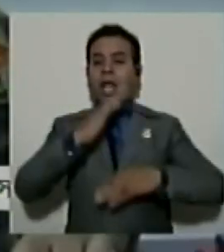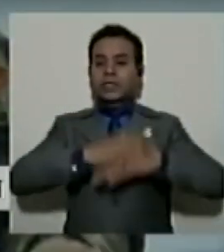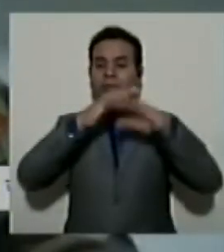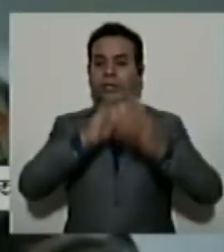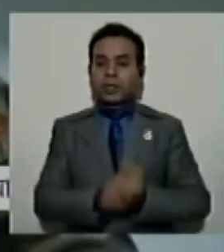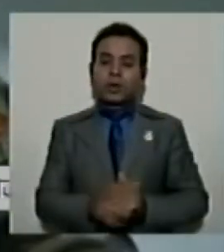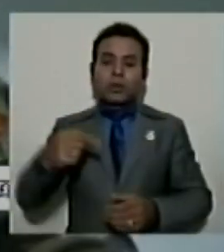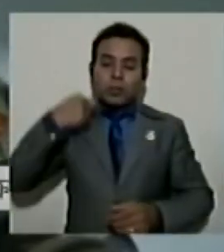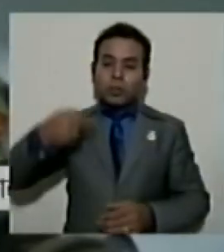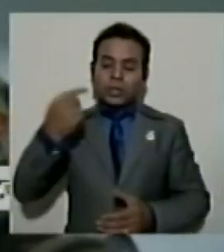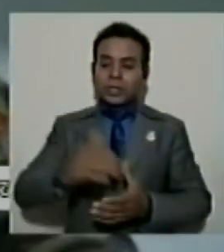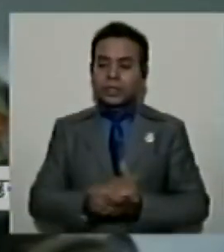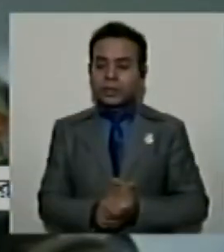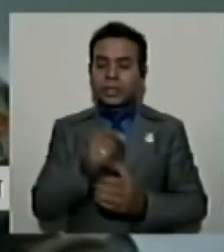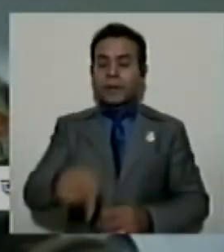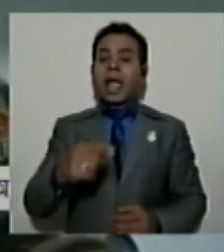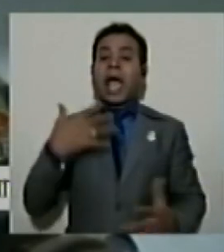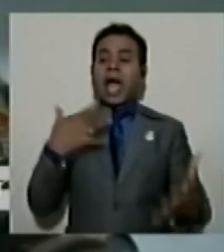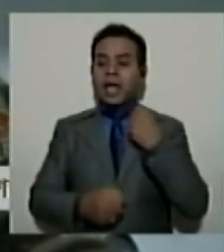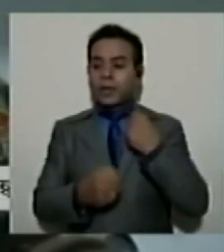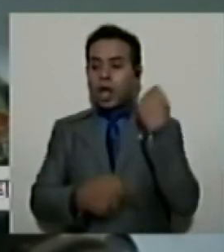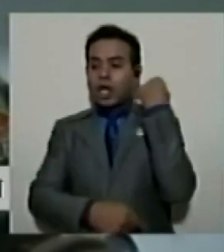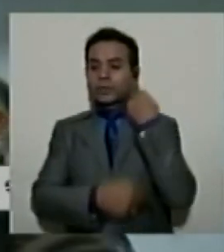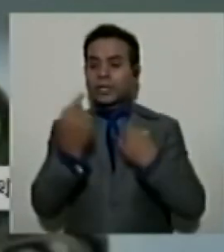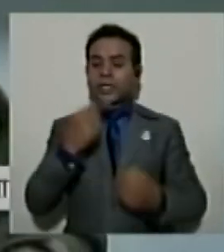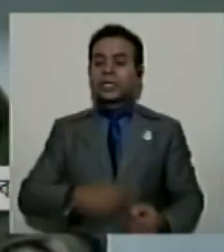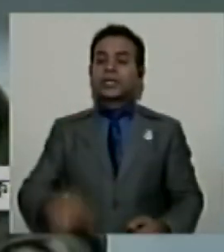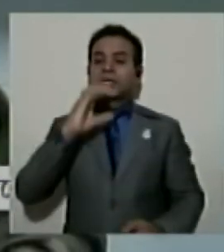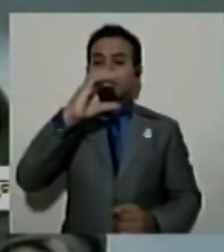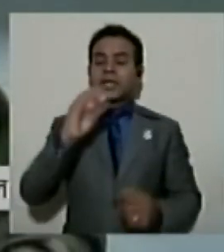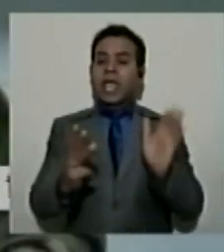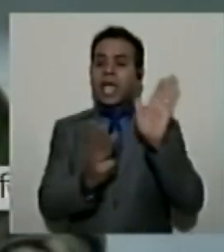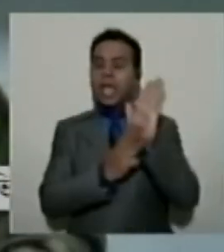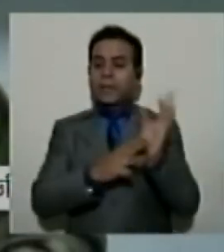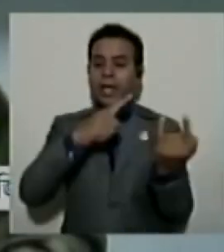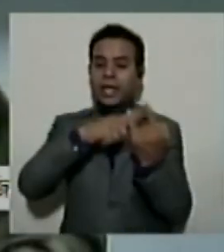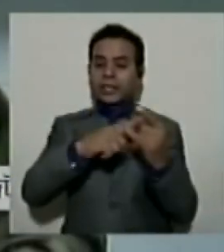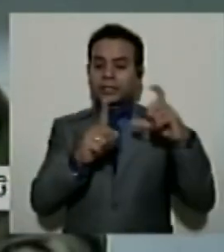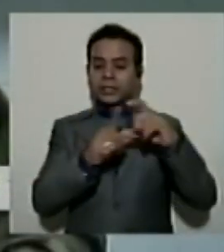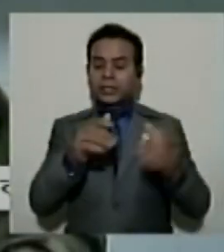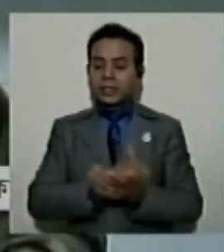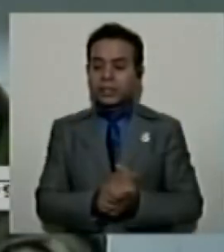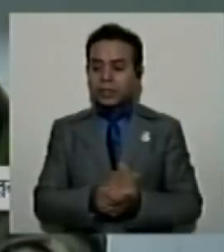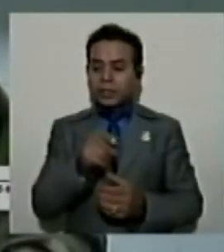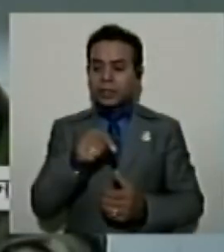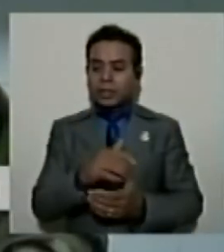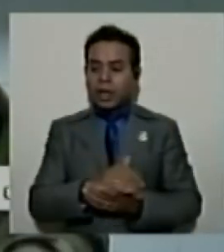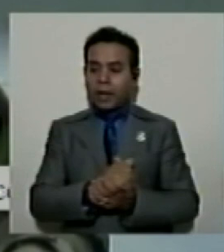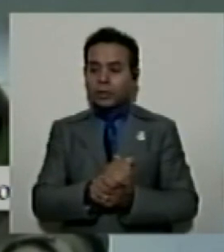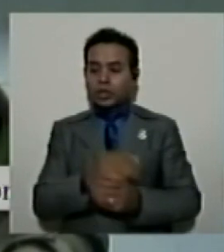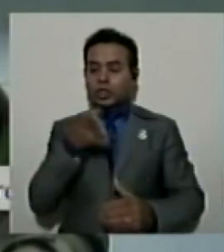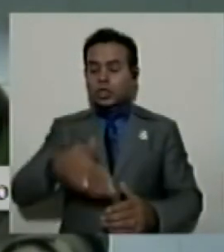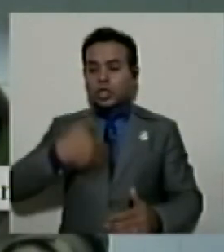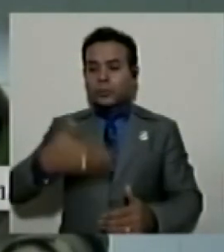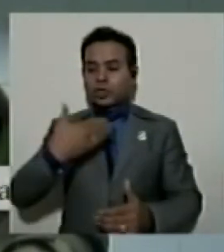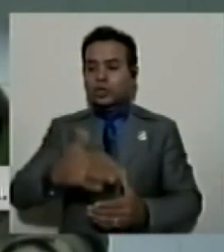রয়েছে যার মাধ্যমে আমরা সবসময় সেগুলোকে যথাযথভাবে পরীক্ষা করে আমরা হস্তান্তর করে থাকি। একটি বিষয় এখানে